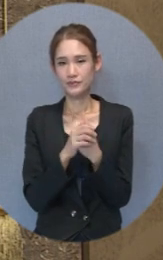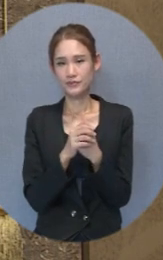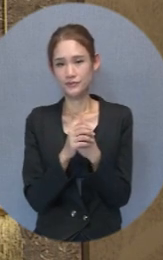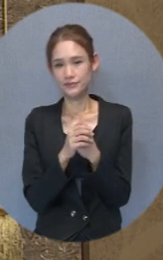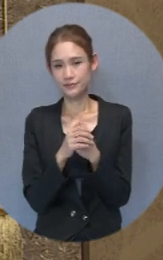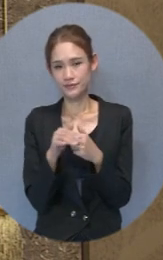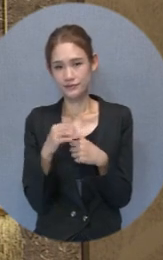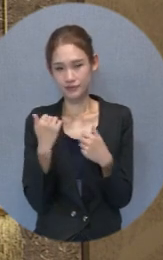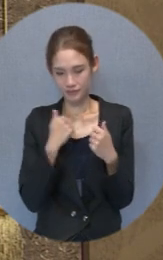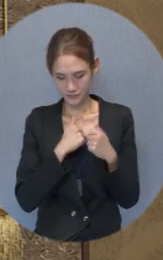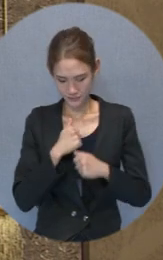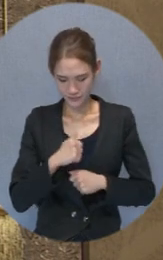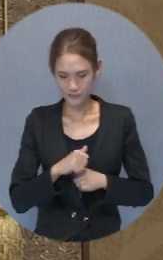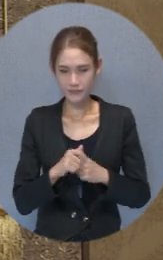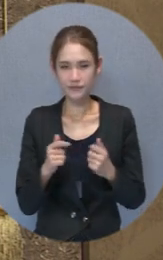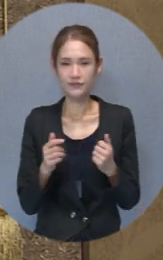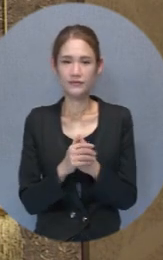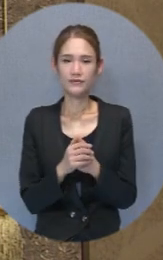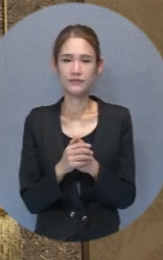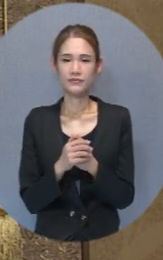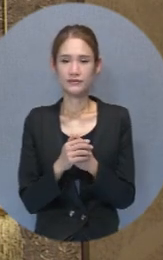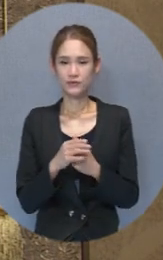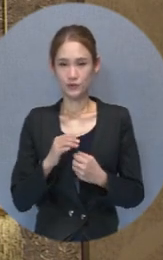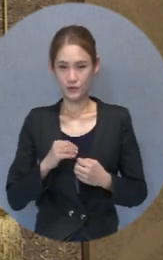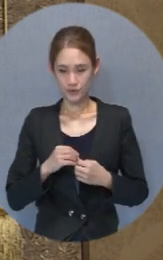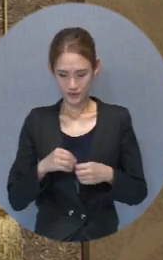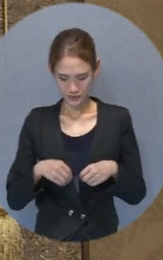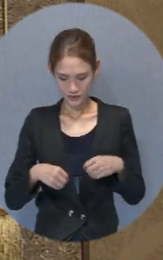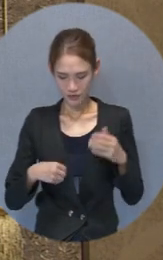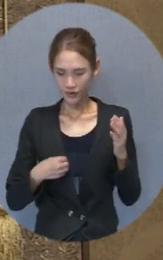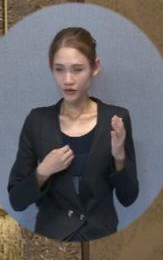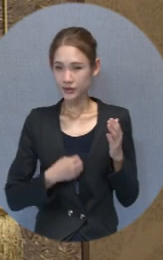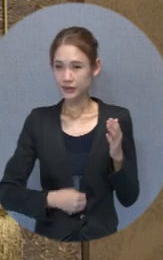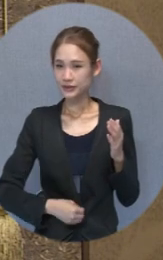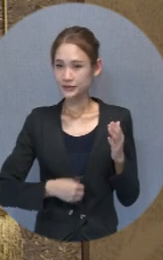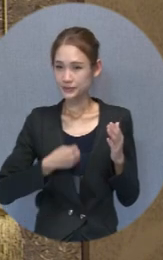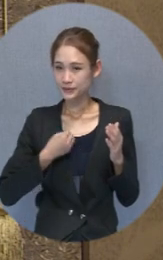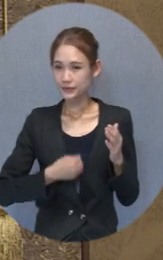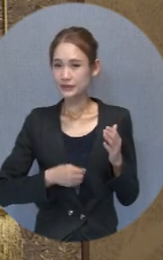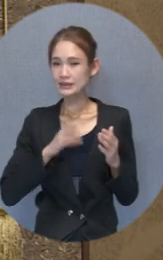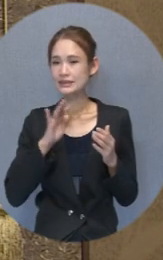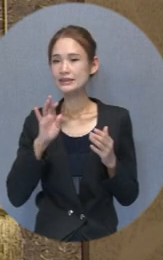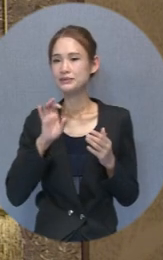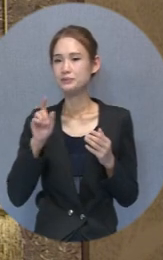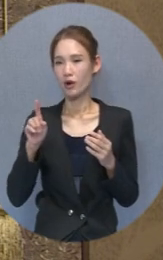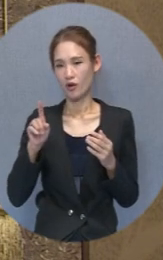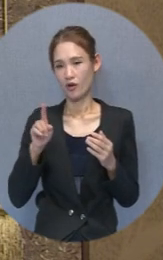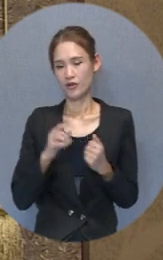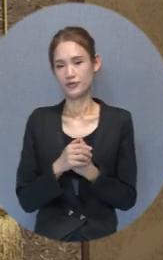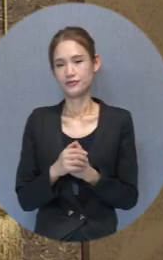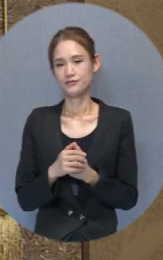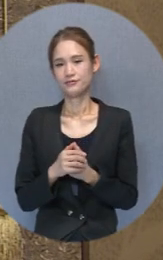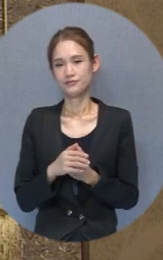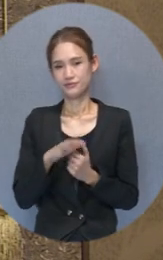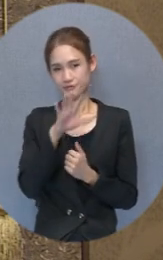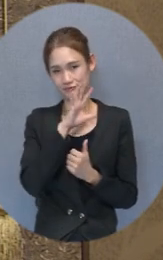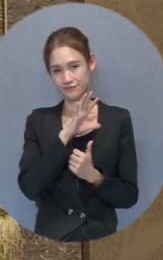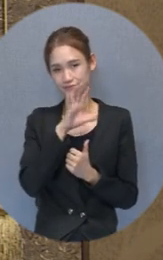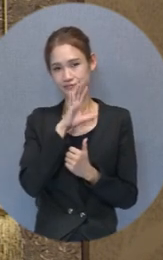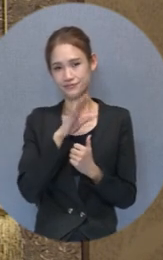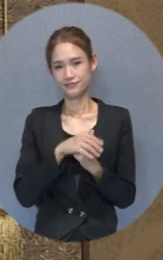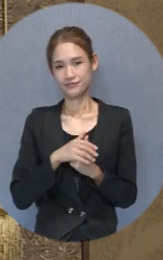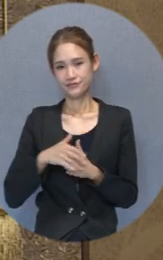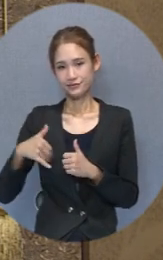달려 있으니까요. 네. 그리고 이제 지퍼를 열고 닫고 하는 연습을 이걸 이제